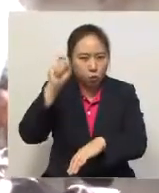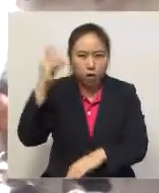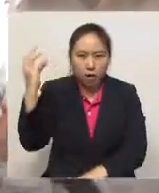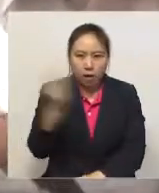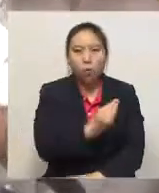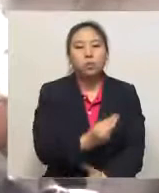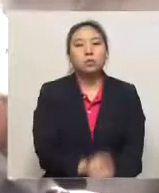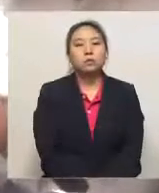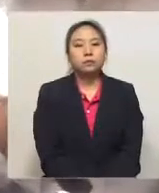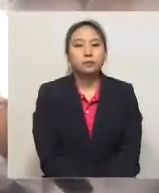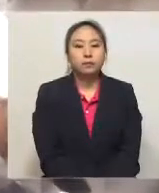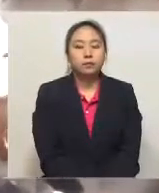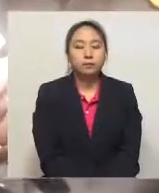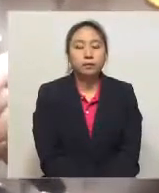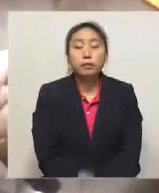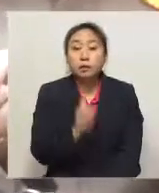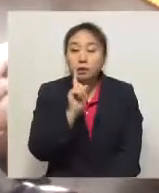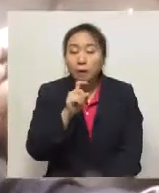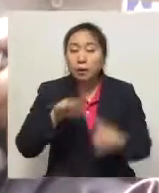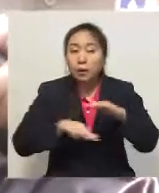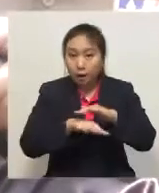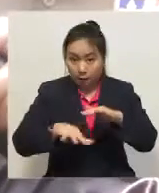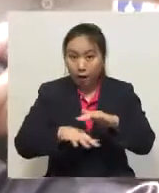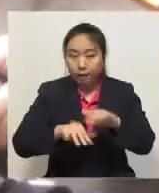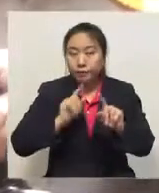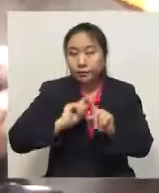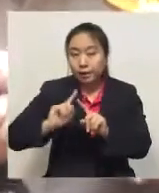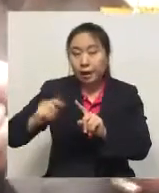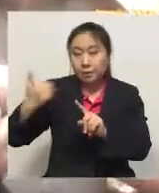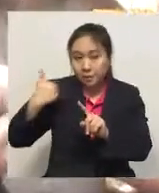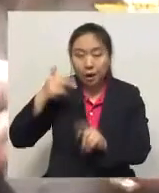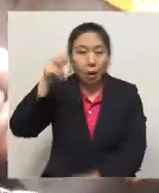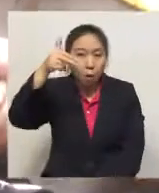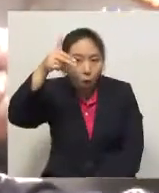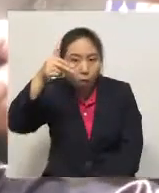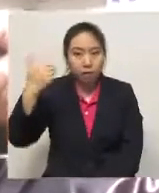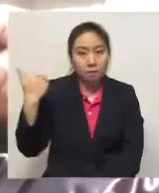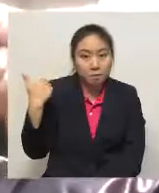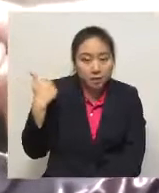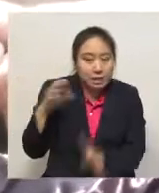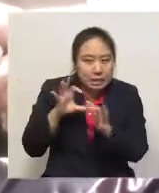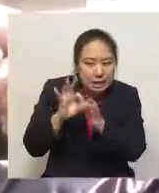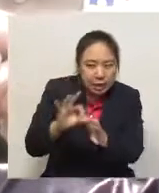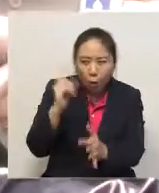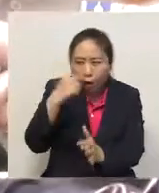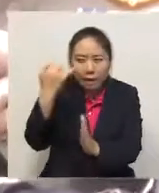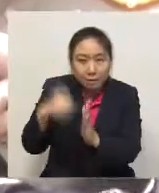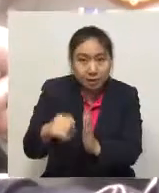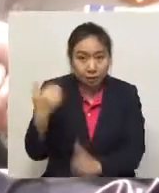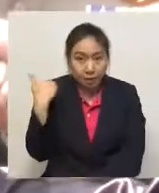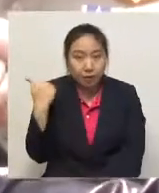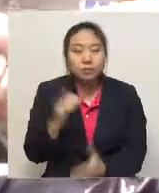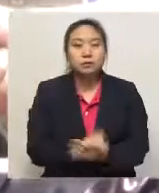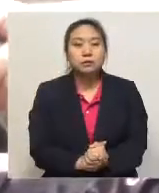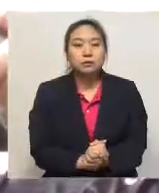งขั้น เบื้องต้นพอมีหลักฐานต่างๆกล้องวงจรปิดหรือหลักฐานอื่นๆที่เชื่อมโยงถึงตัวคนร้ายหรือยังคะ คือตร